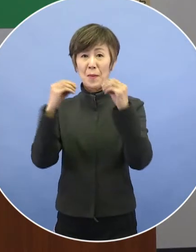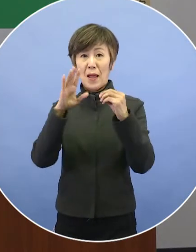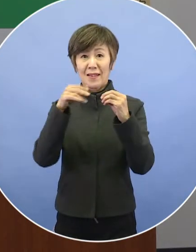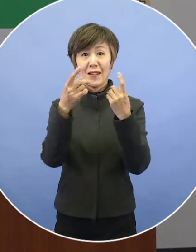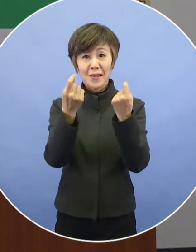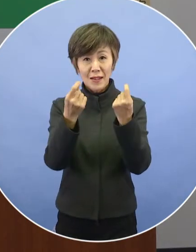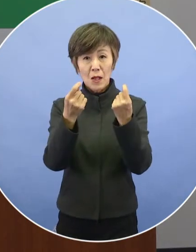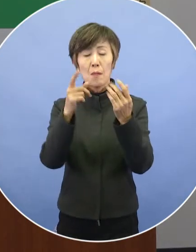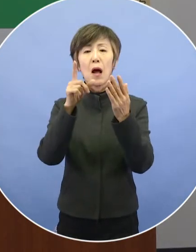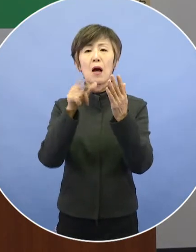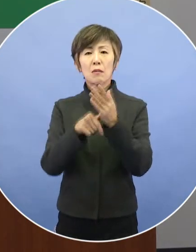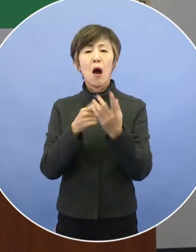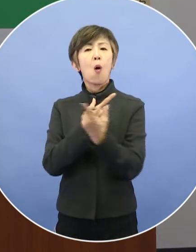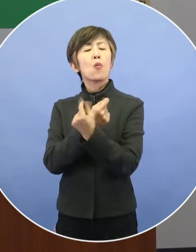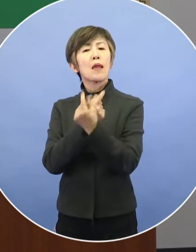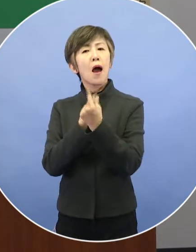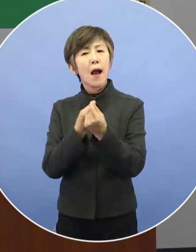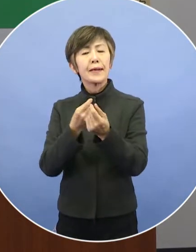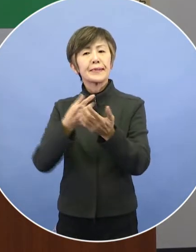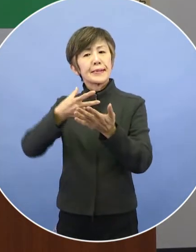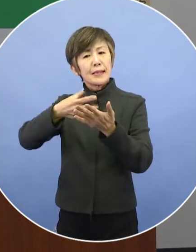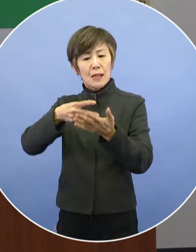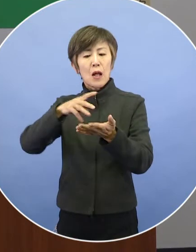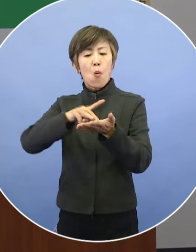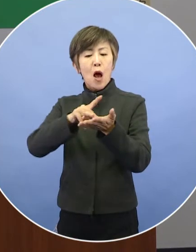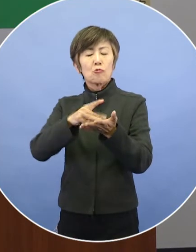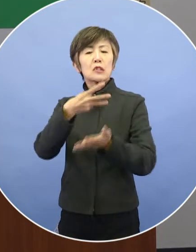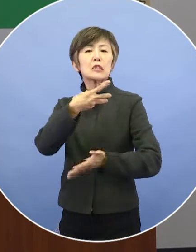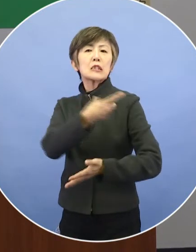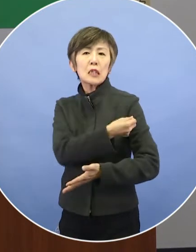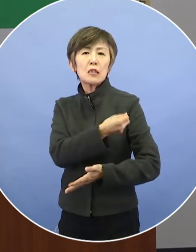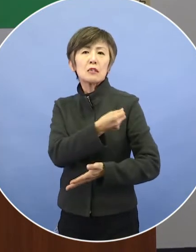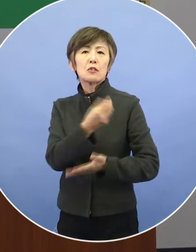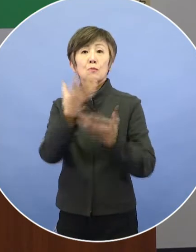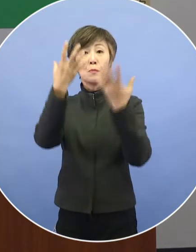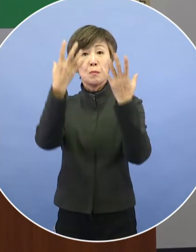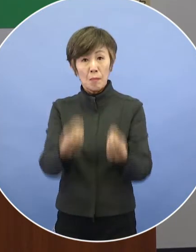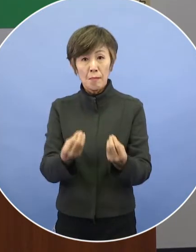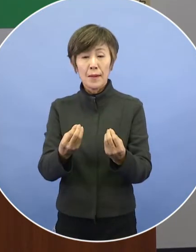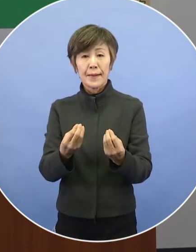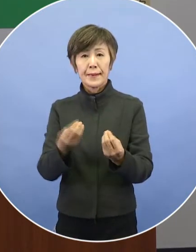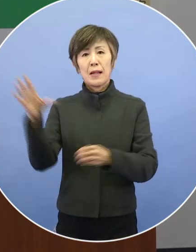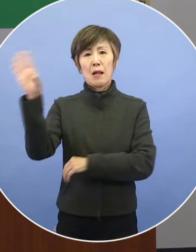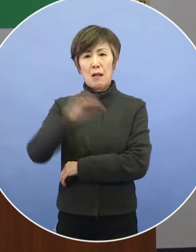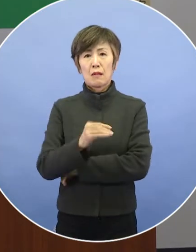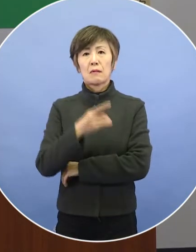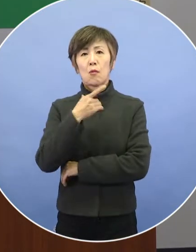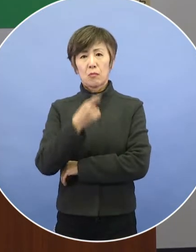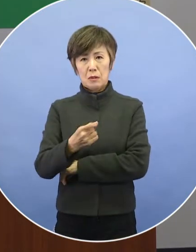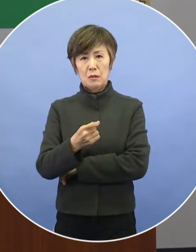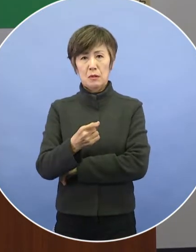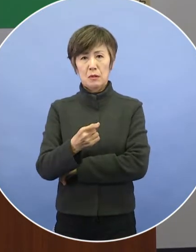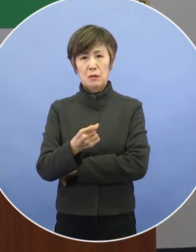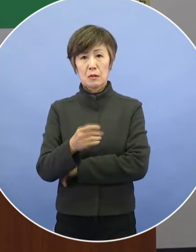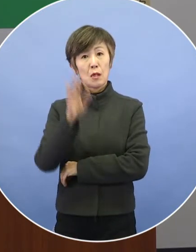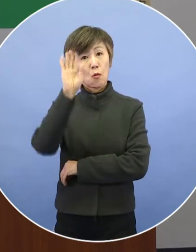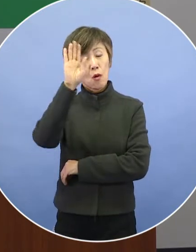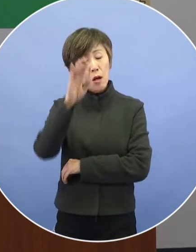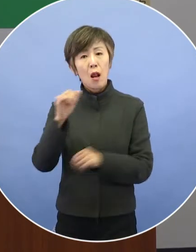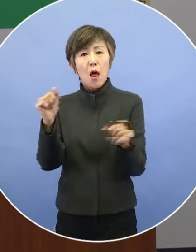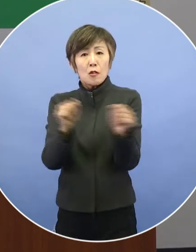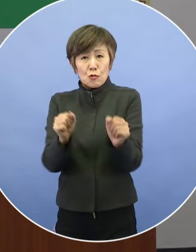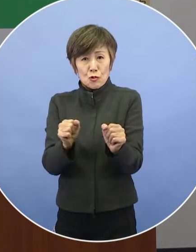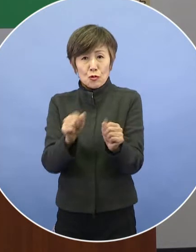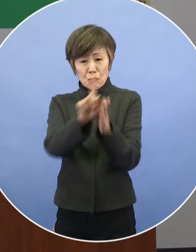場合はですねお互いに接種を済ませておくように呼びかけをしていただけたらと思っておりますそれから本格的な冬